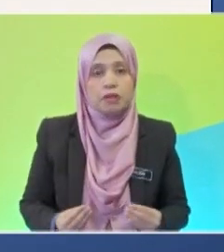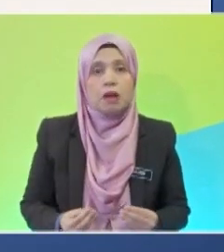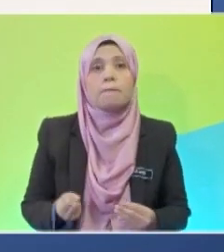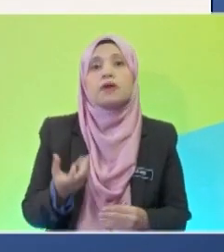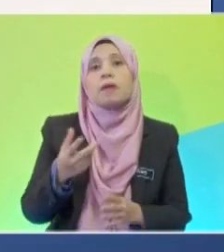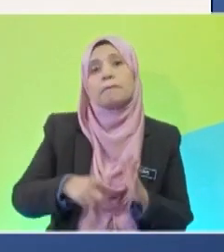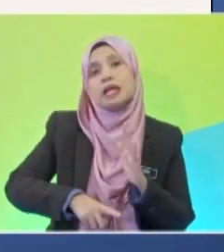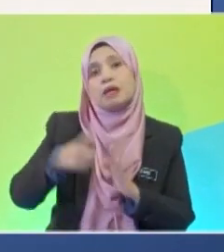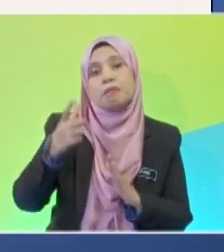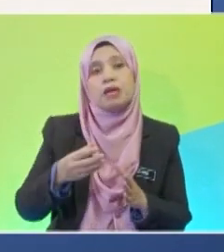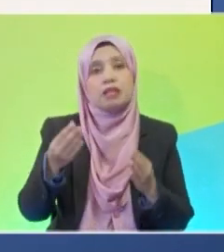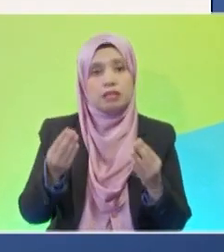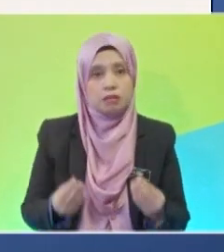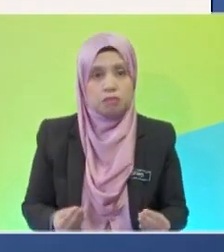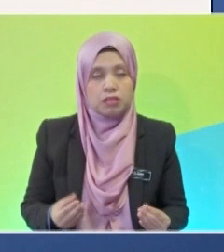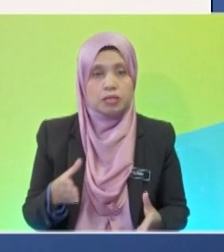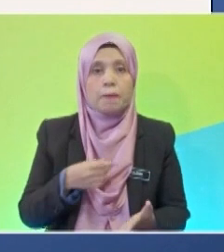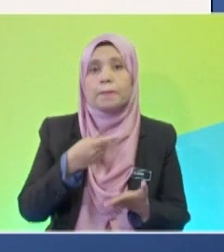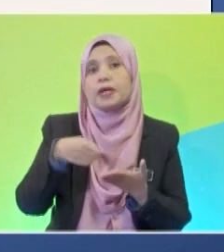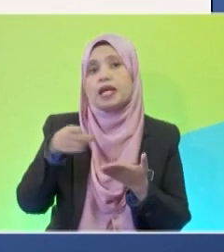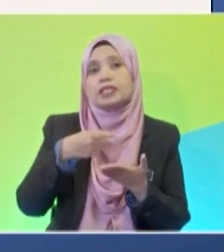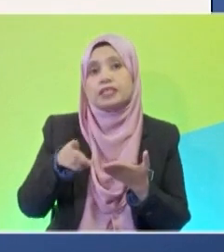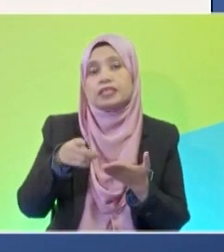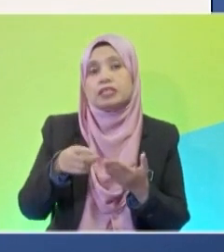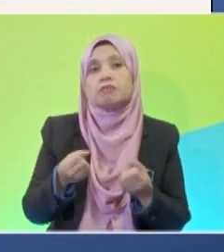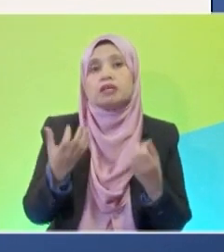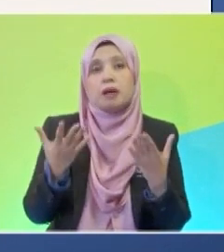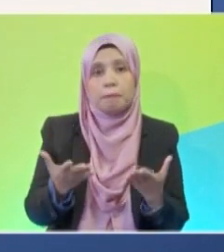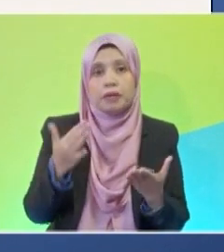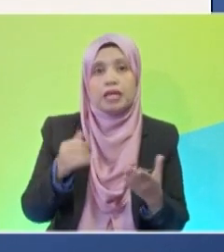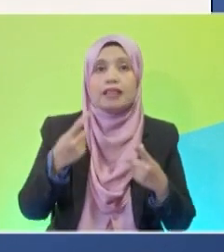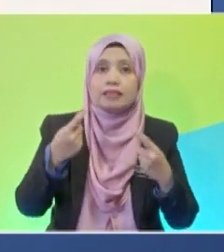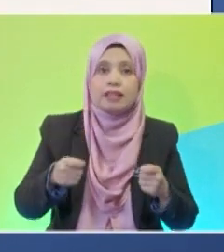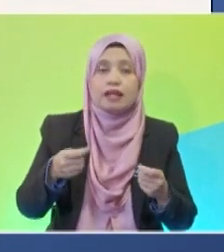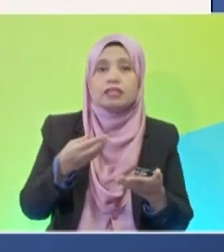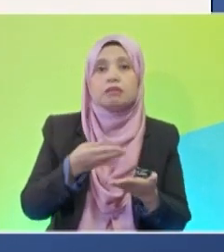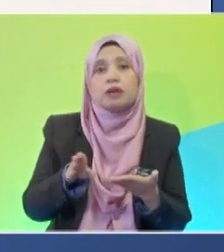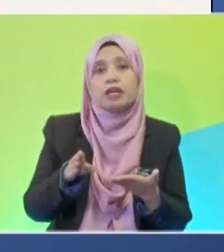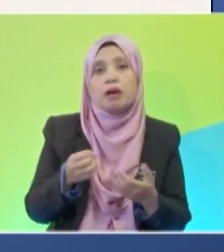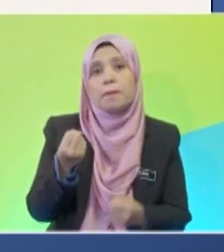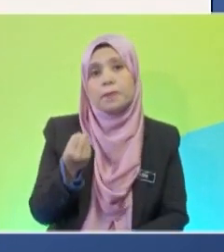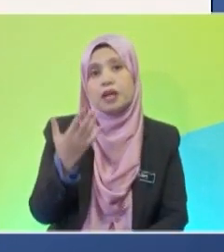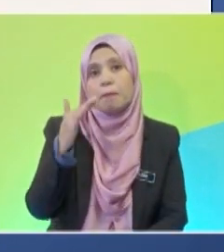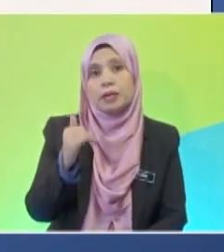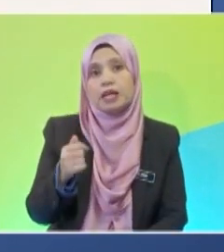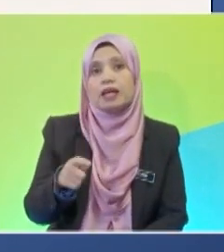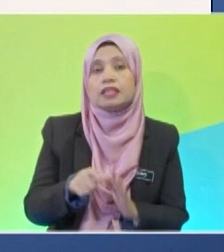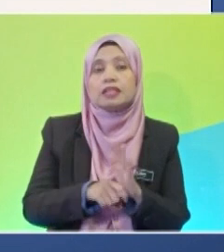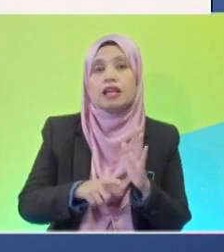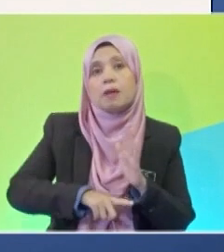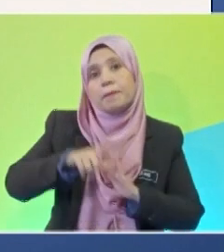terima. Baik. Begitu juga dengan belanja. Berapa yang sepatutnya dibayar, berapa yang telah dibayar dan berapakah yang terlebih